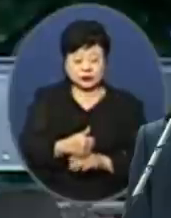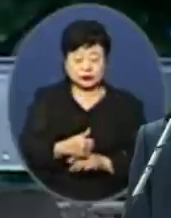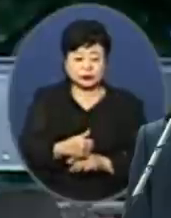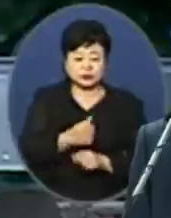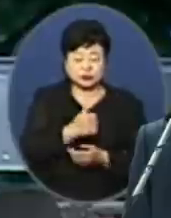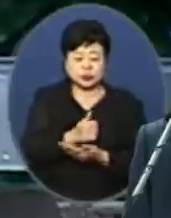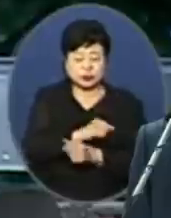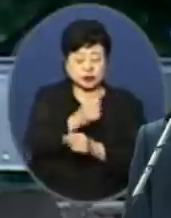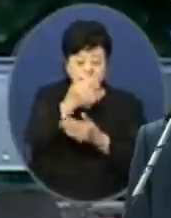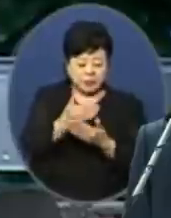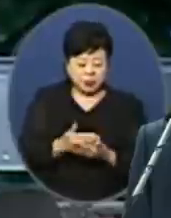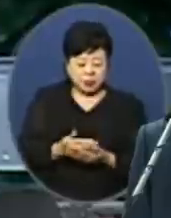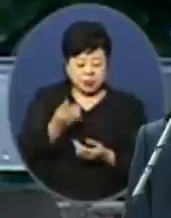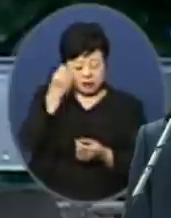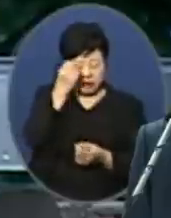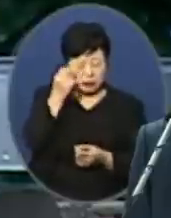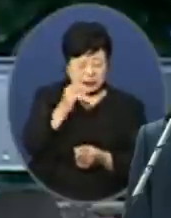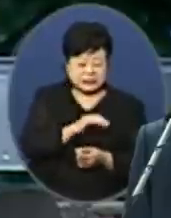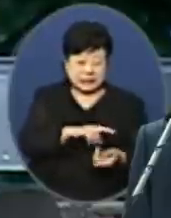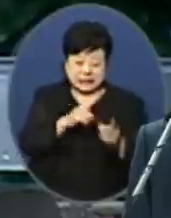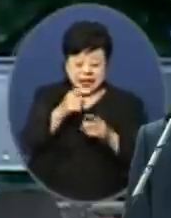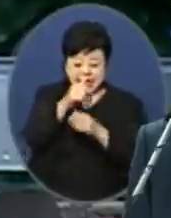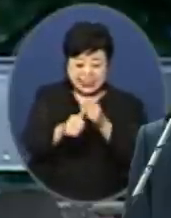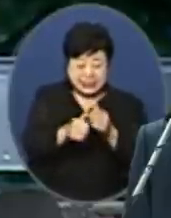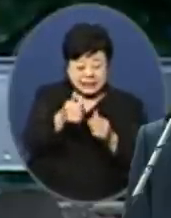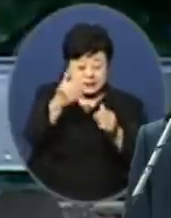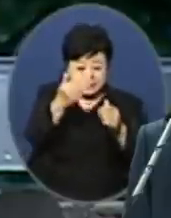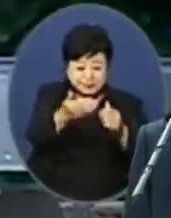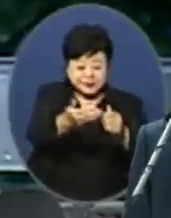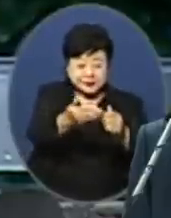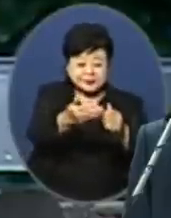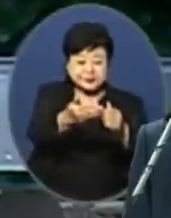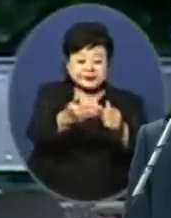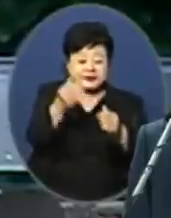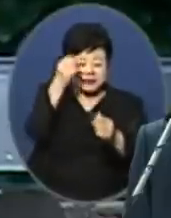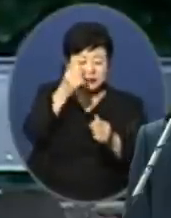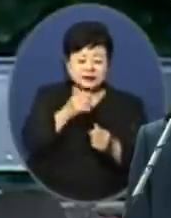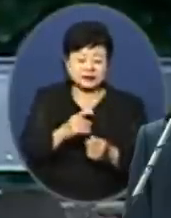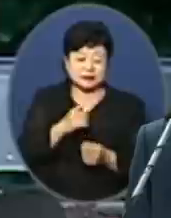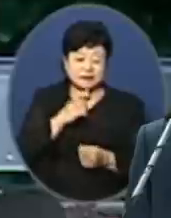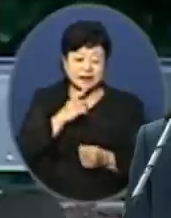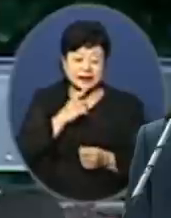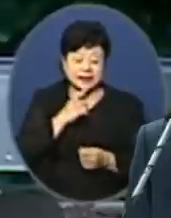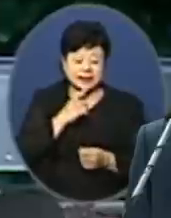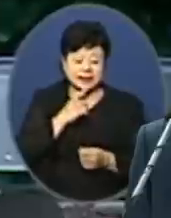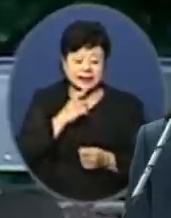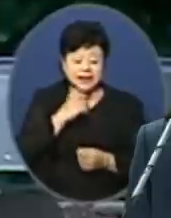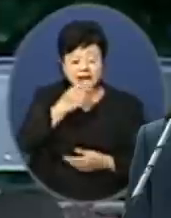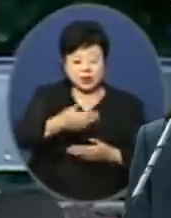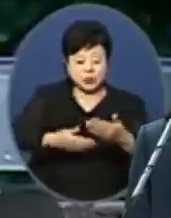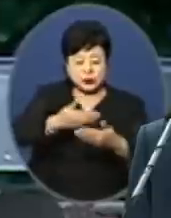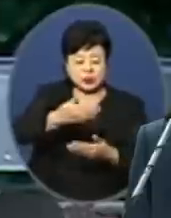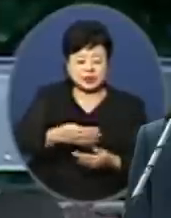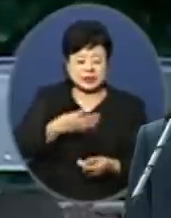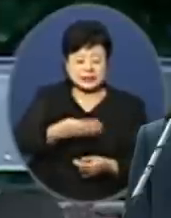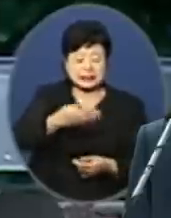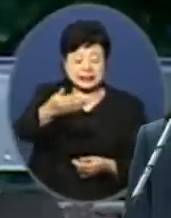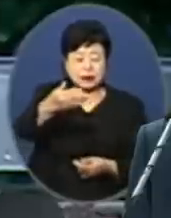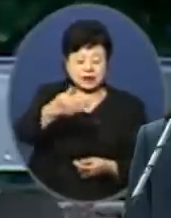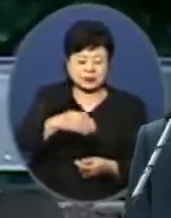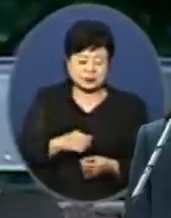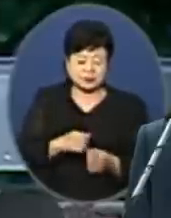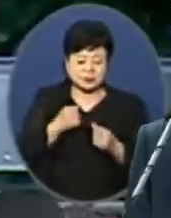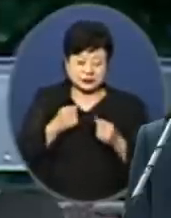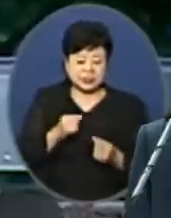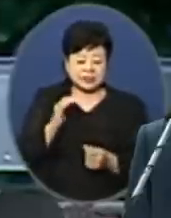받고 영혼이 살아나서 하나님의 성령과 더불어 교통하는 4차원의 인생이